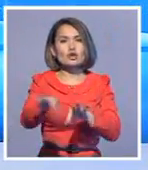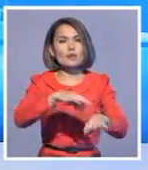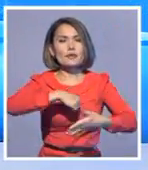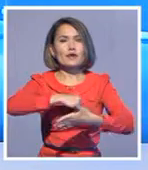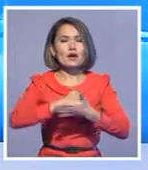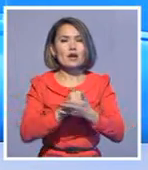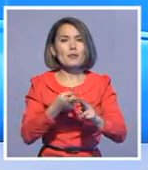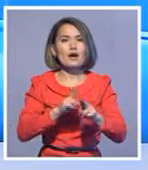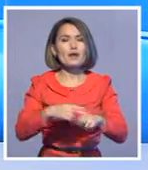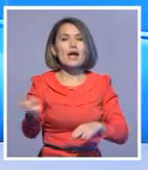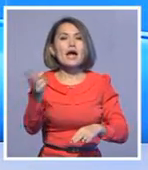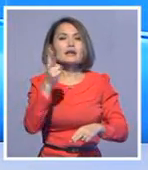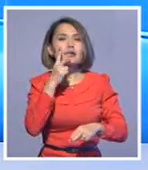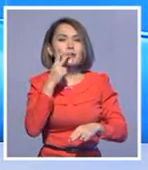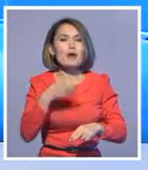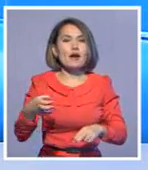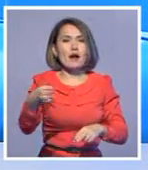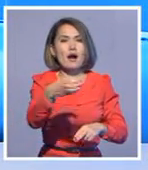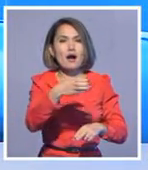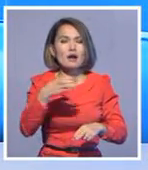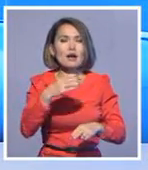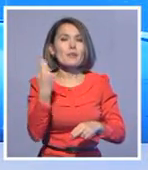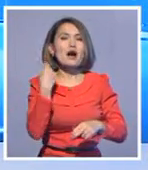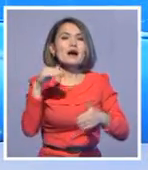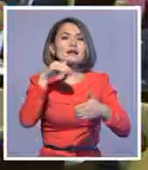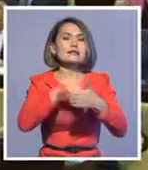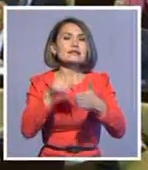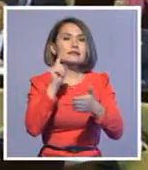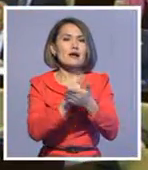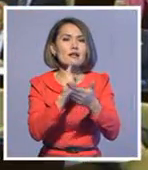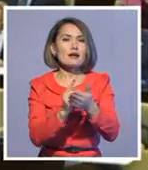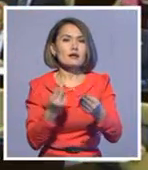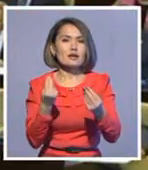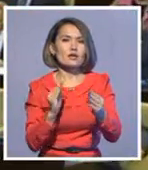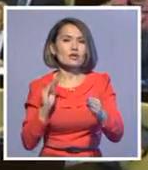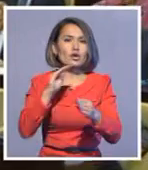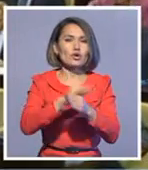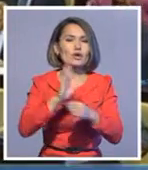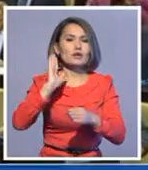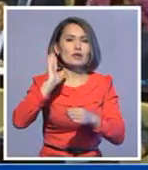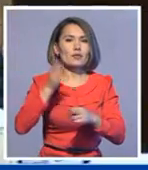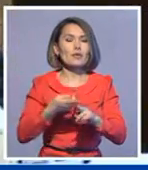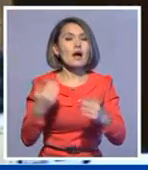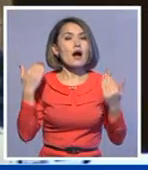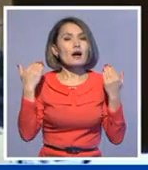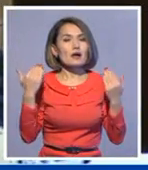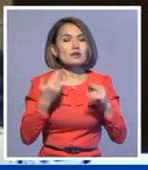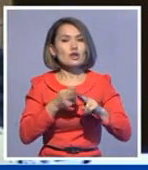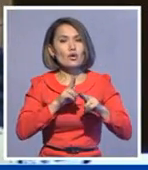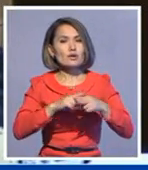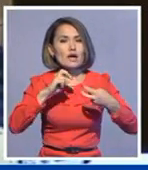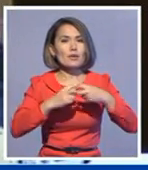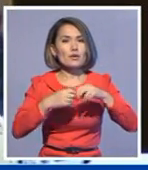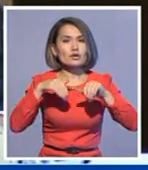темекі өнімдерінің салығы 2 есеге ұлғаяды. Осыған сәйкес сенаторлар арақтың көлеңкелі бизнесі күшейіп кетпей ме деген алаңдаушылықтарын